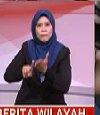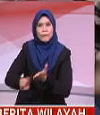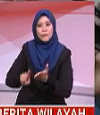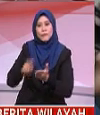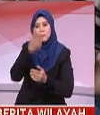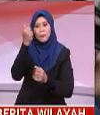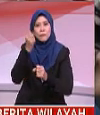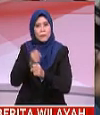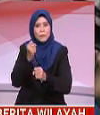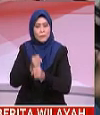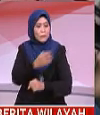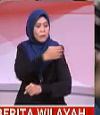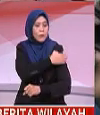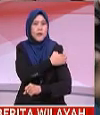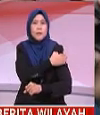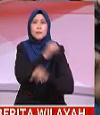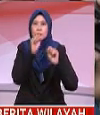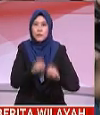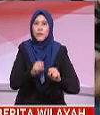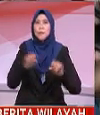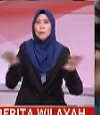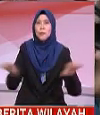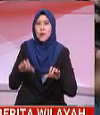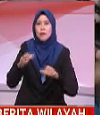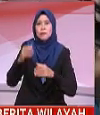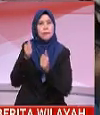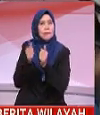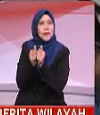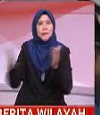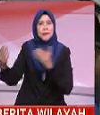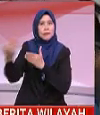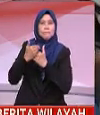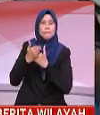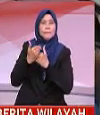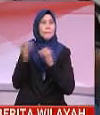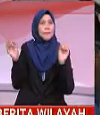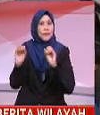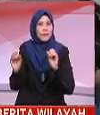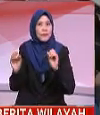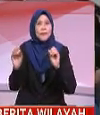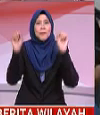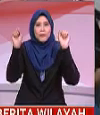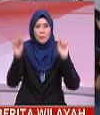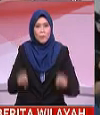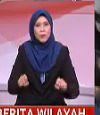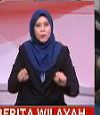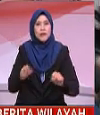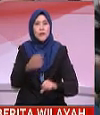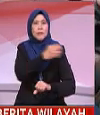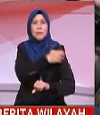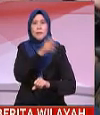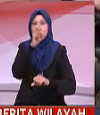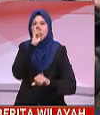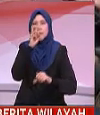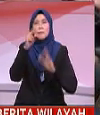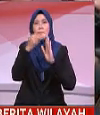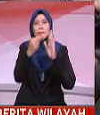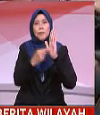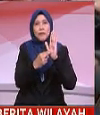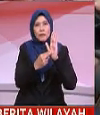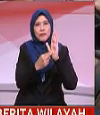tugas penguatkuasaan itu dapat dijalankan dengan tanpa gangguan dan boleh kita menguatkuasakan undang-undang